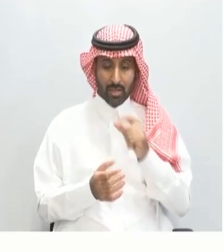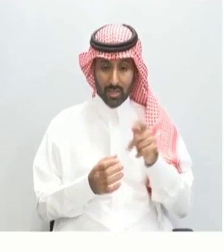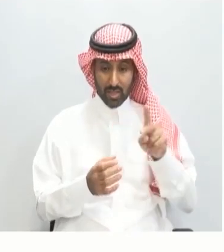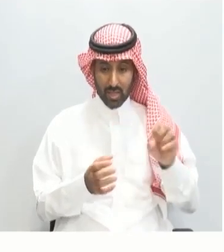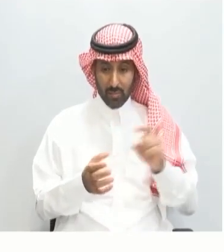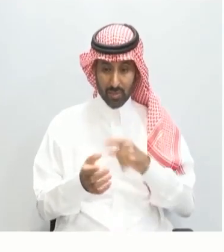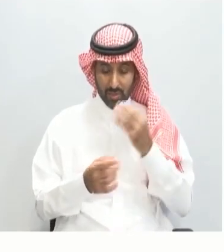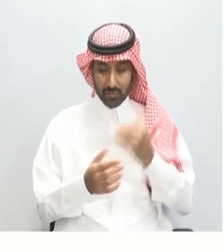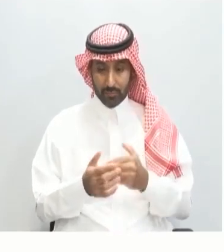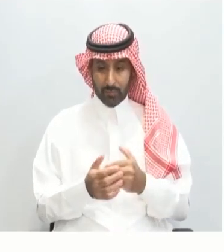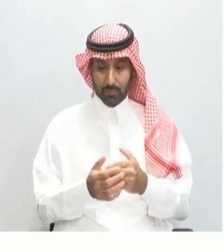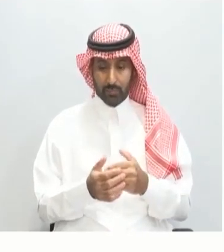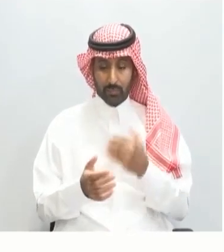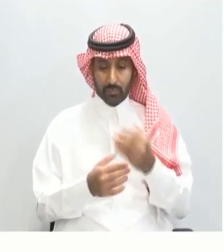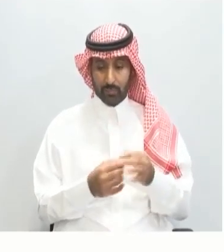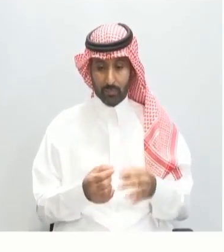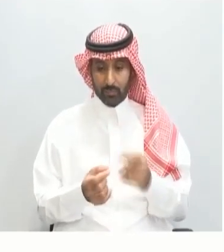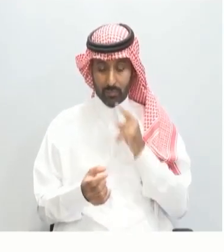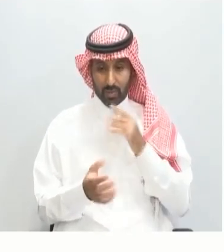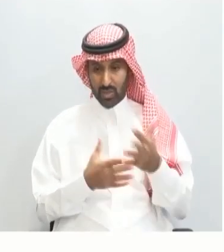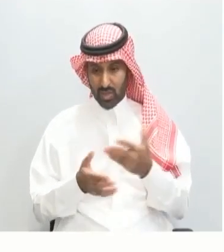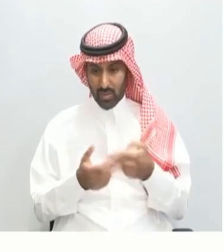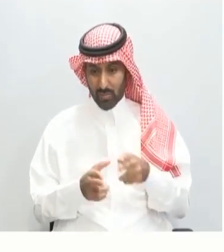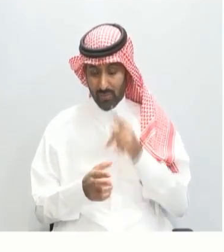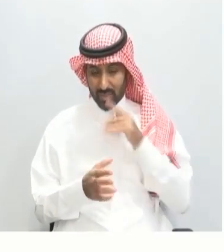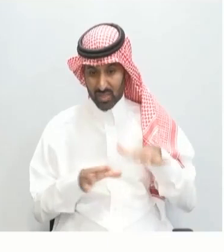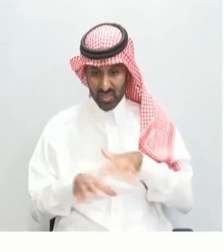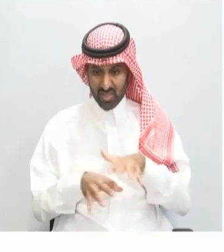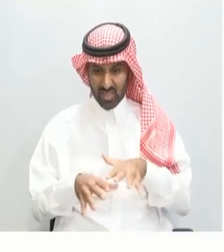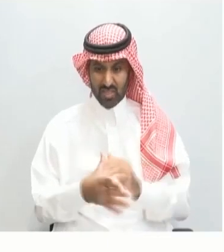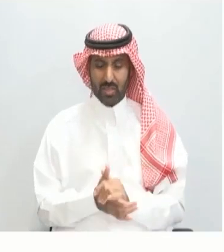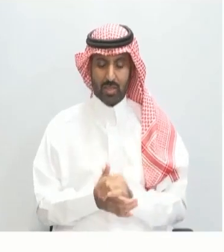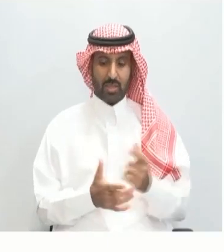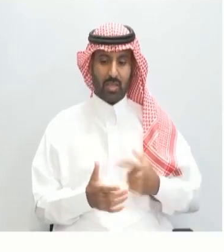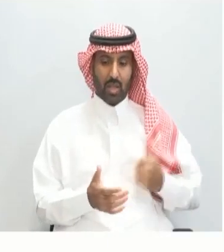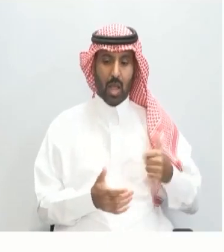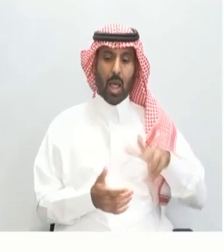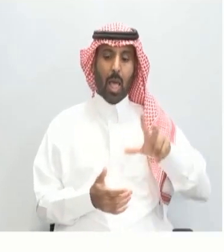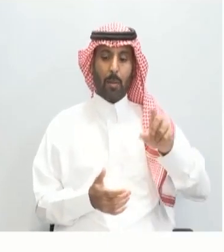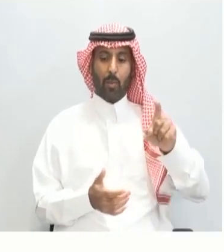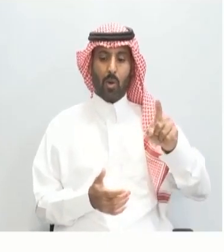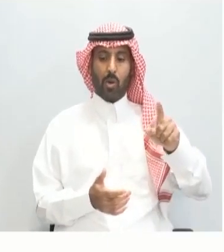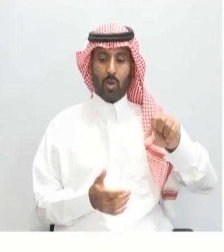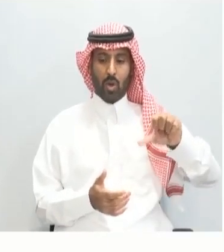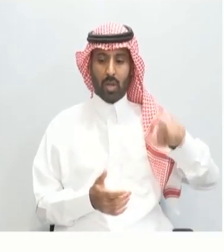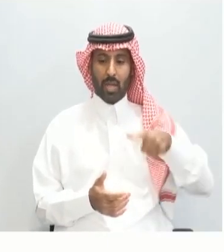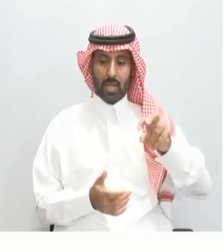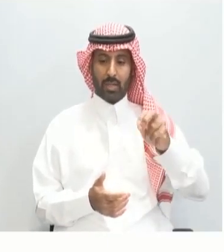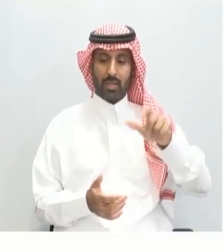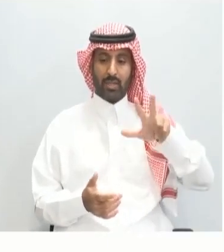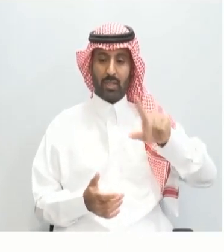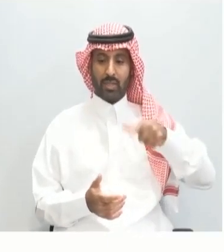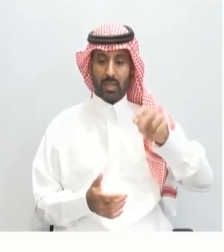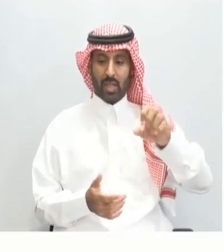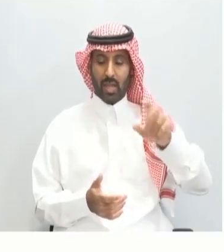متر وهذه المنطقه التي يحدث منها الزلزال تسمى البؤره الزلزاليه لو سالتكم